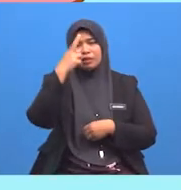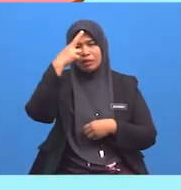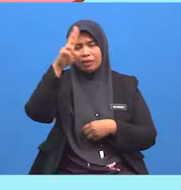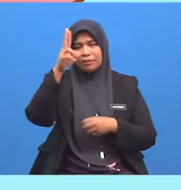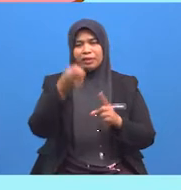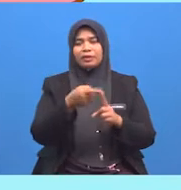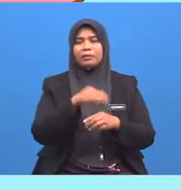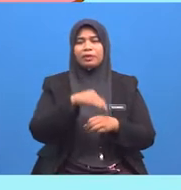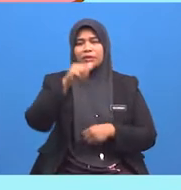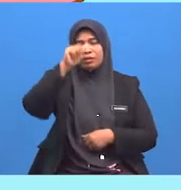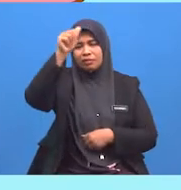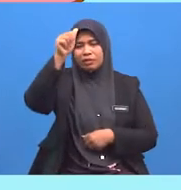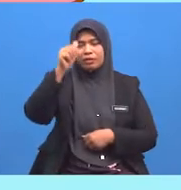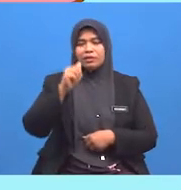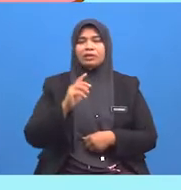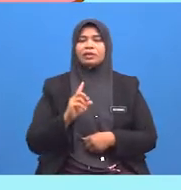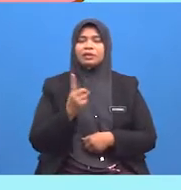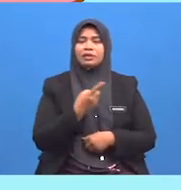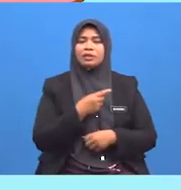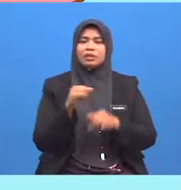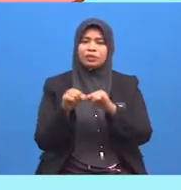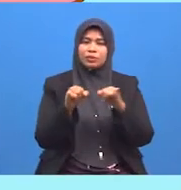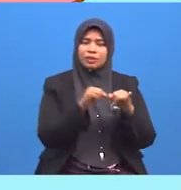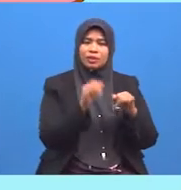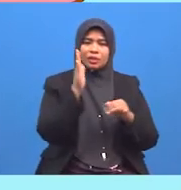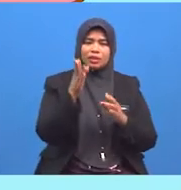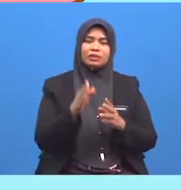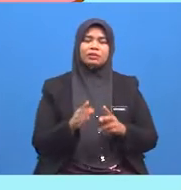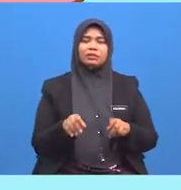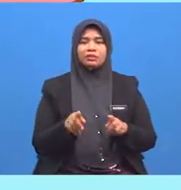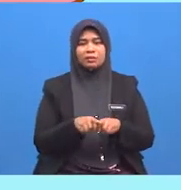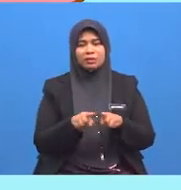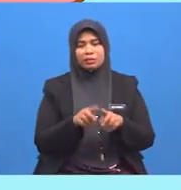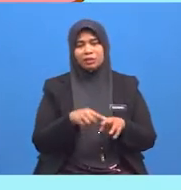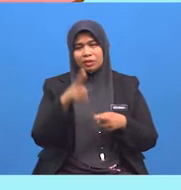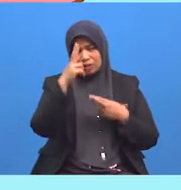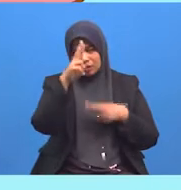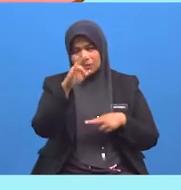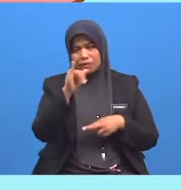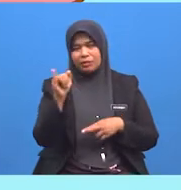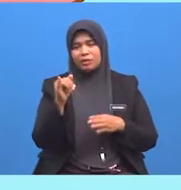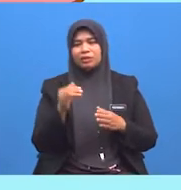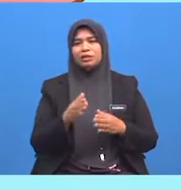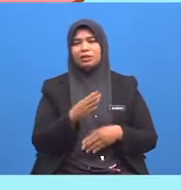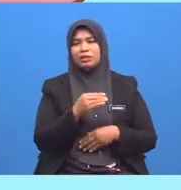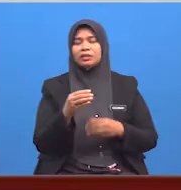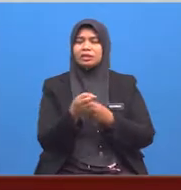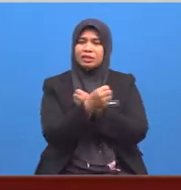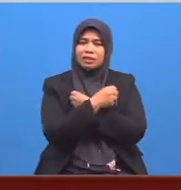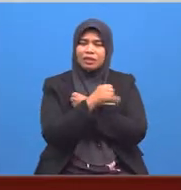rahmat daripada Allah kita juga akan turut dihormati dan disayangi oleh semua